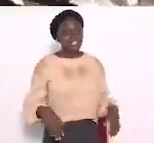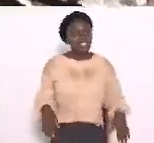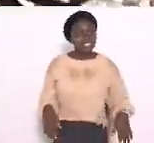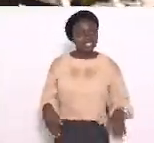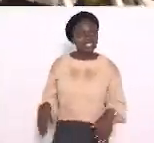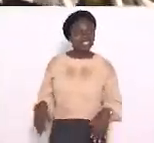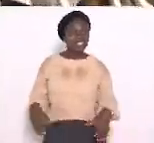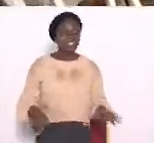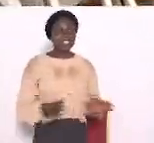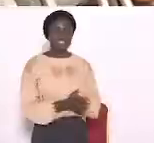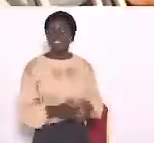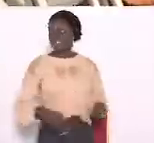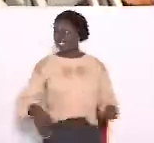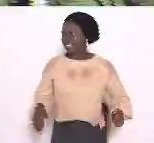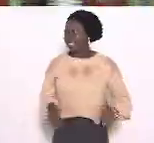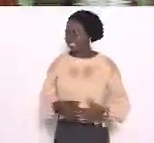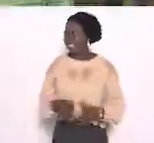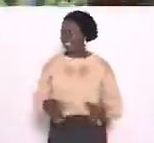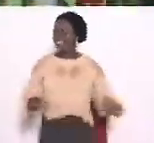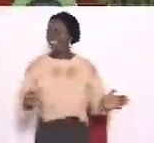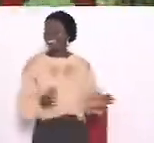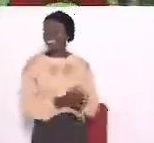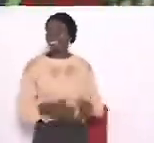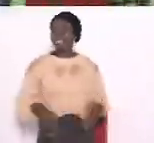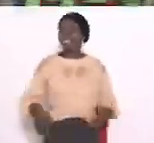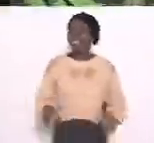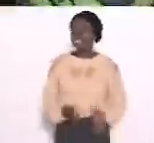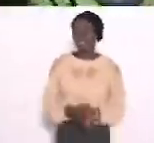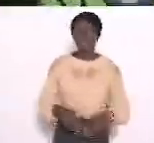on show me